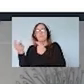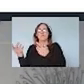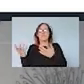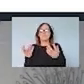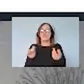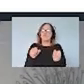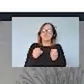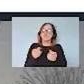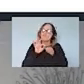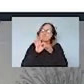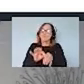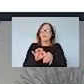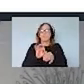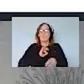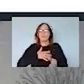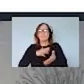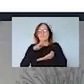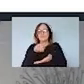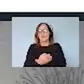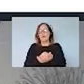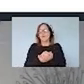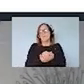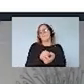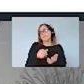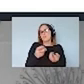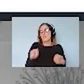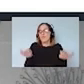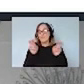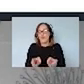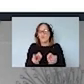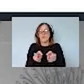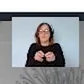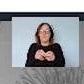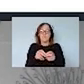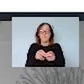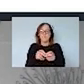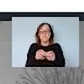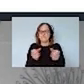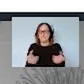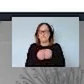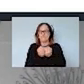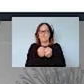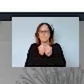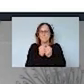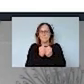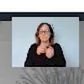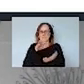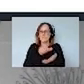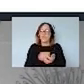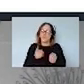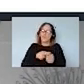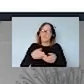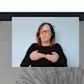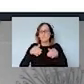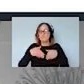do prowadzenia własnych zajęć, do tworzenia takich zajęć, które